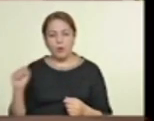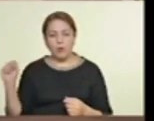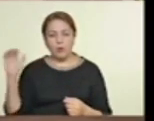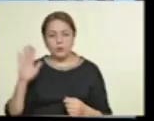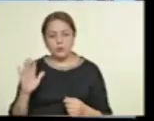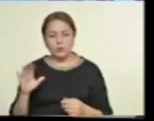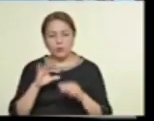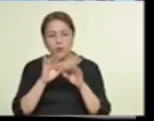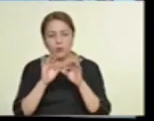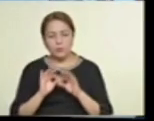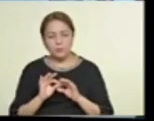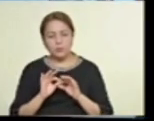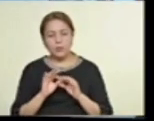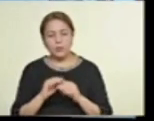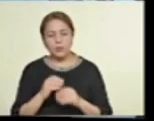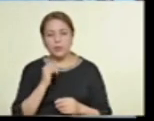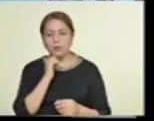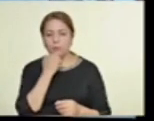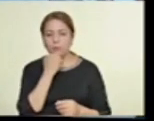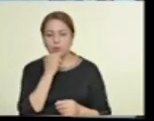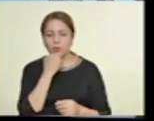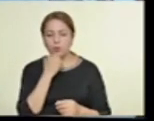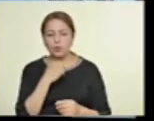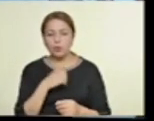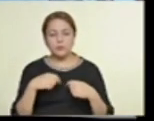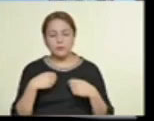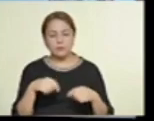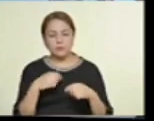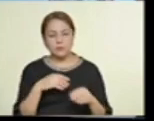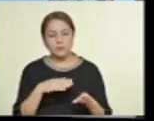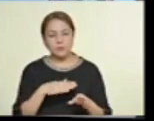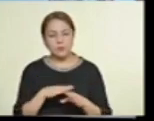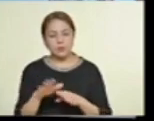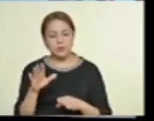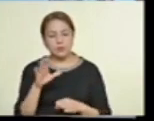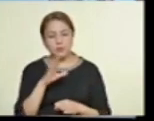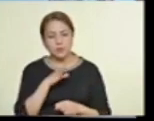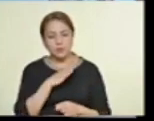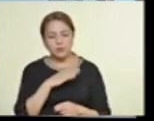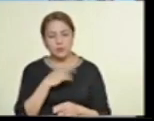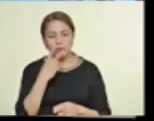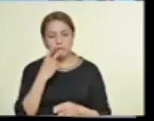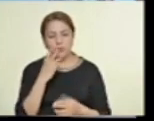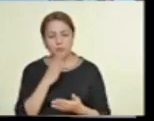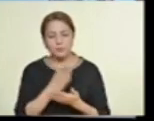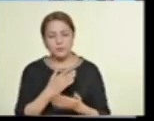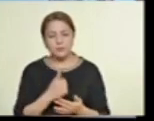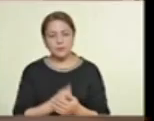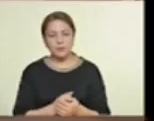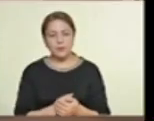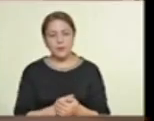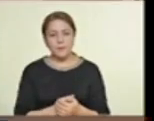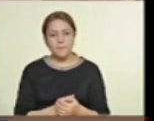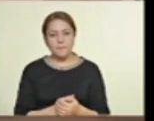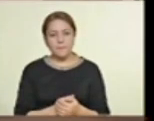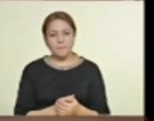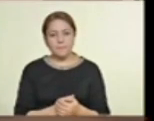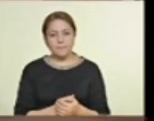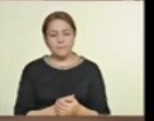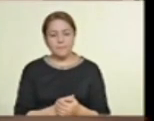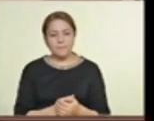matolarni savdosi, ulgurji savdosi amalga oshirilayotganligi tasvirlangan.